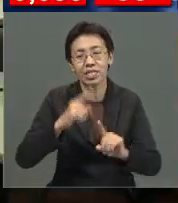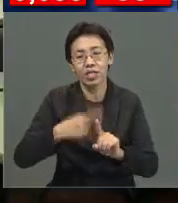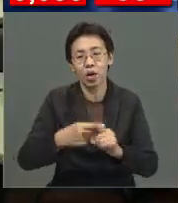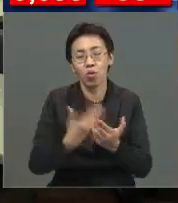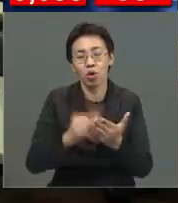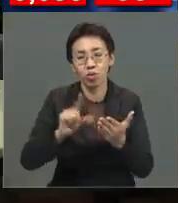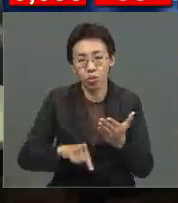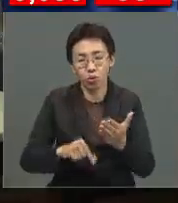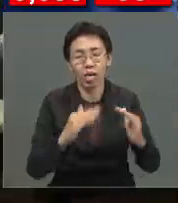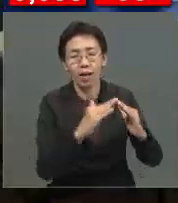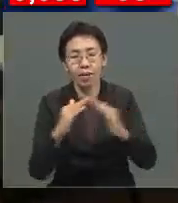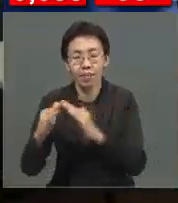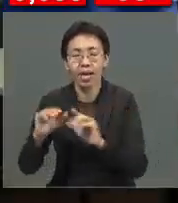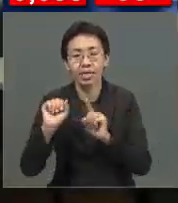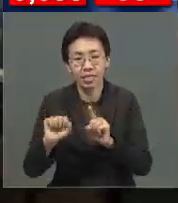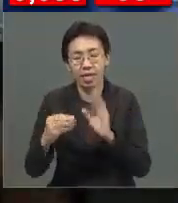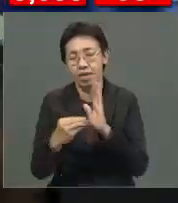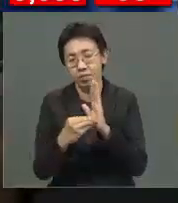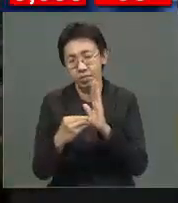และคณะรัฐมนตรียังรับทราบโครงการบ้านเช่าสำหรับผู้มีรายได้น้อยของกระทรวงการพัฒนาสังคมและความมั่นคงของมนุษย์เพื่อสร้างความมั่นคงด้านที่อยู่อาศัยให้แก่ผู้ที่มีรายได้น้อยก็มีเป้าหมายสร้างบ้านเช่าจำนวน1